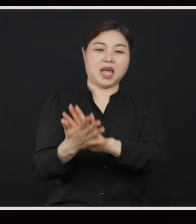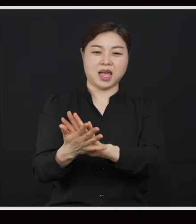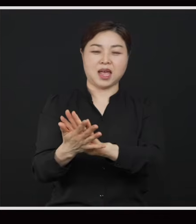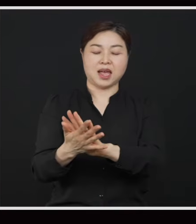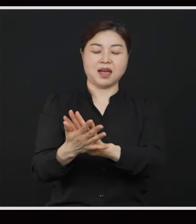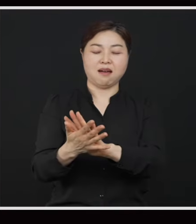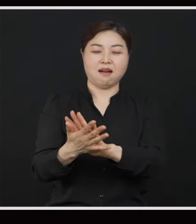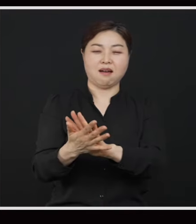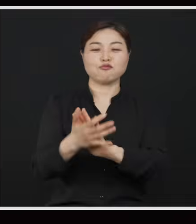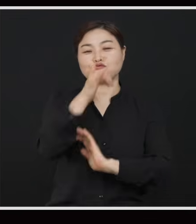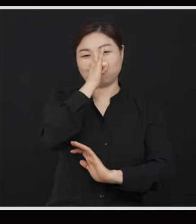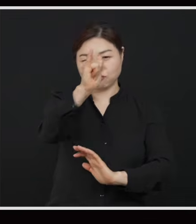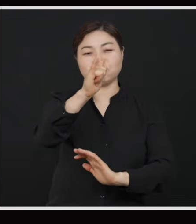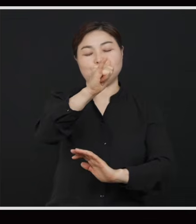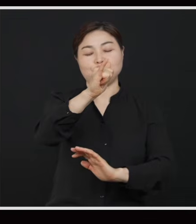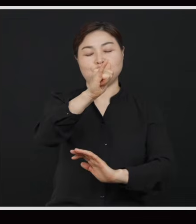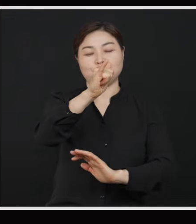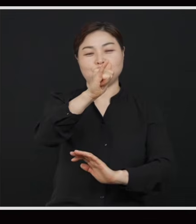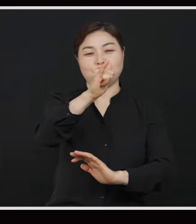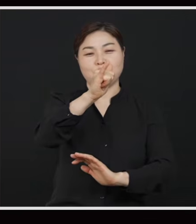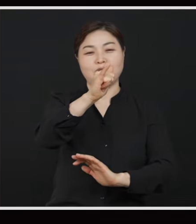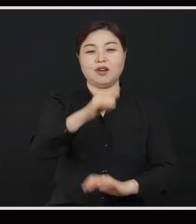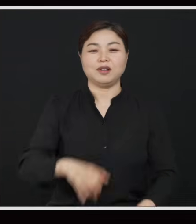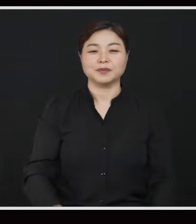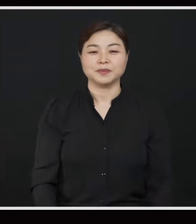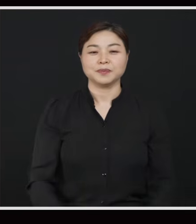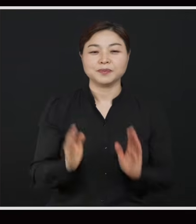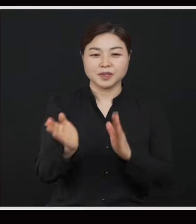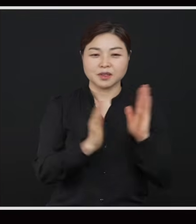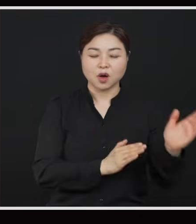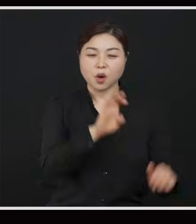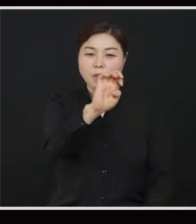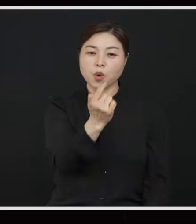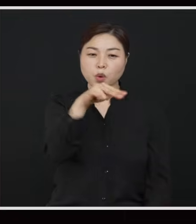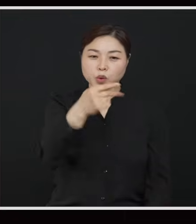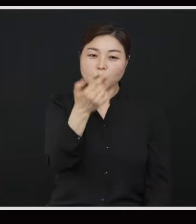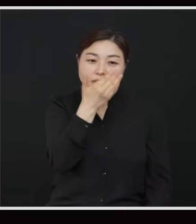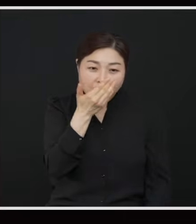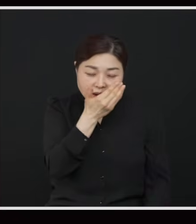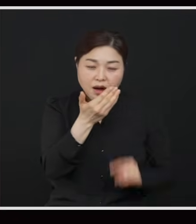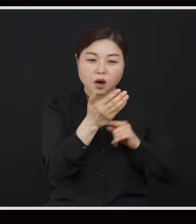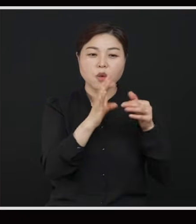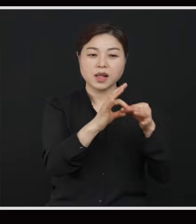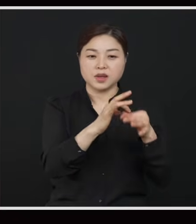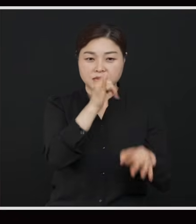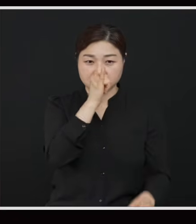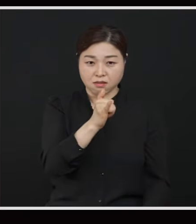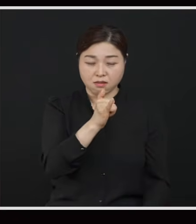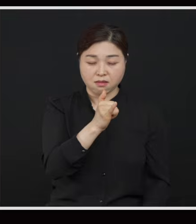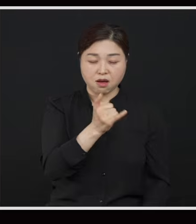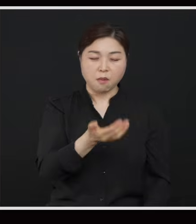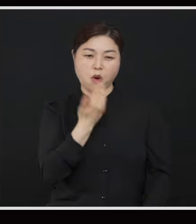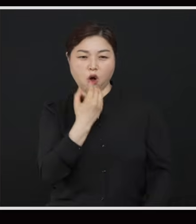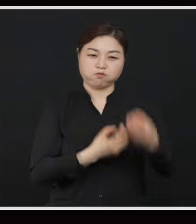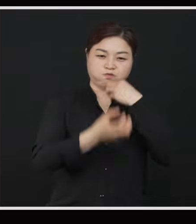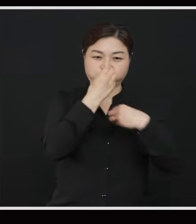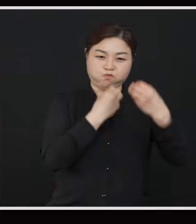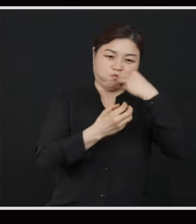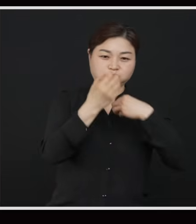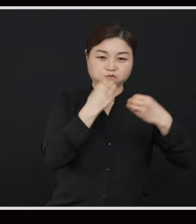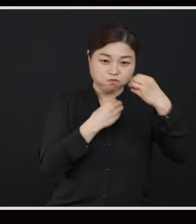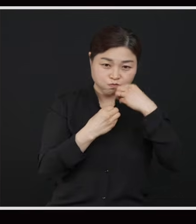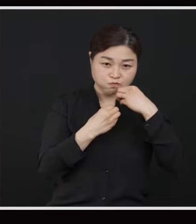하나입니다. 자, 포도당하고 또 관련이 있는 건데 저희가 먹을 걸 많이 먹으면은 이제